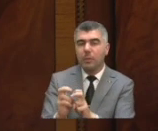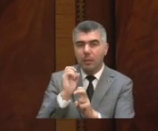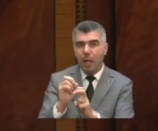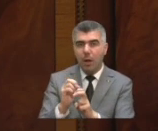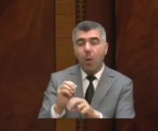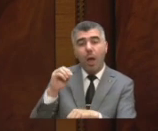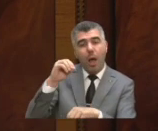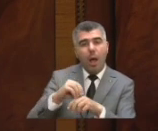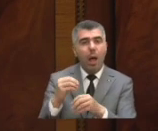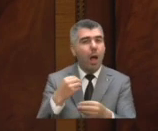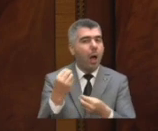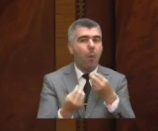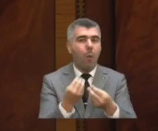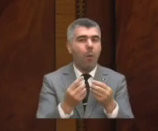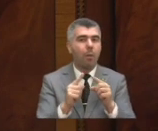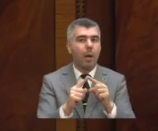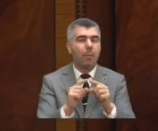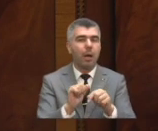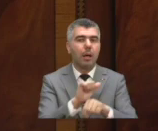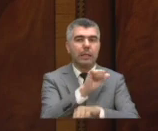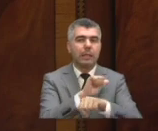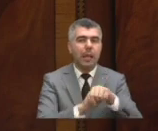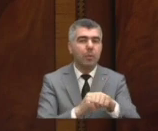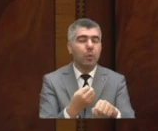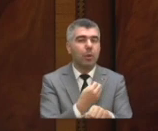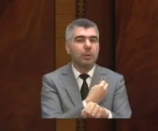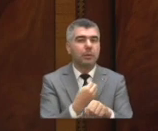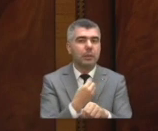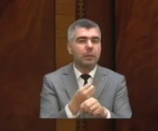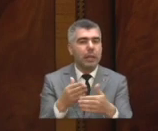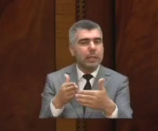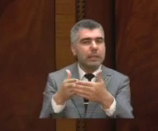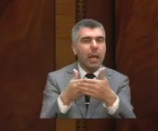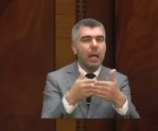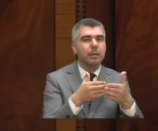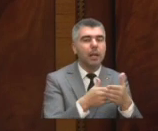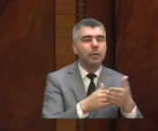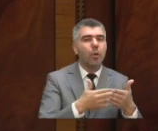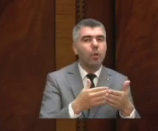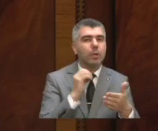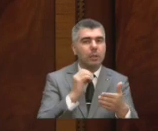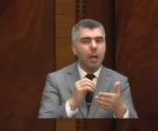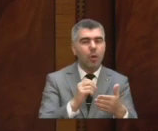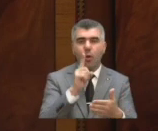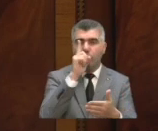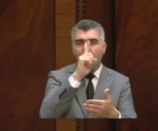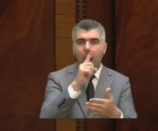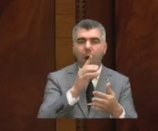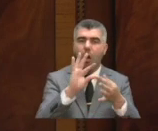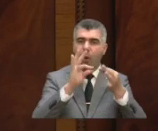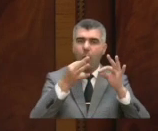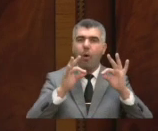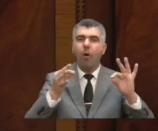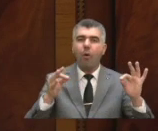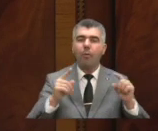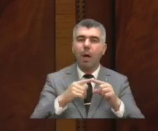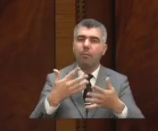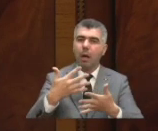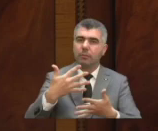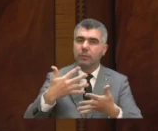الاجتماعيه او غيرها من التحديات التي سياتي التفصيل فيها ضمن هذا